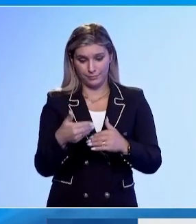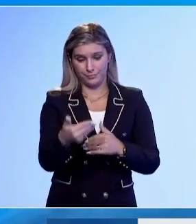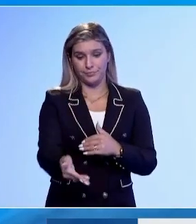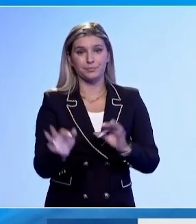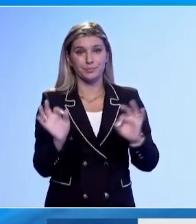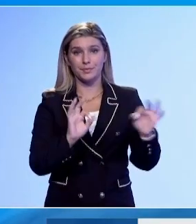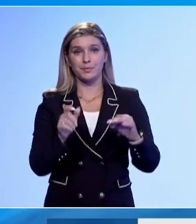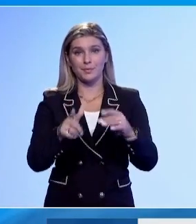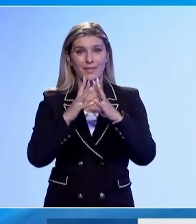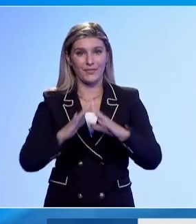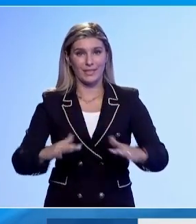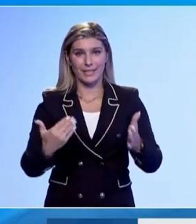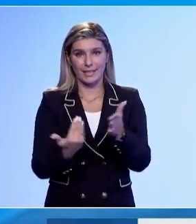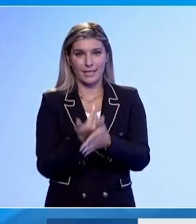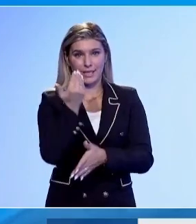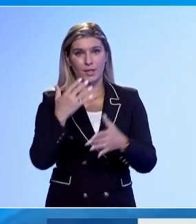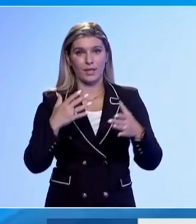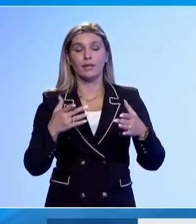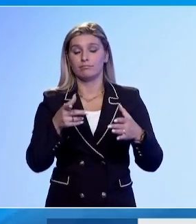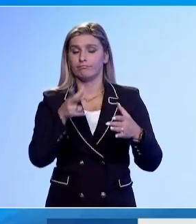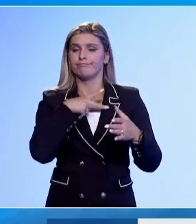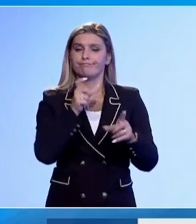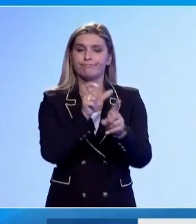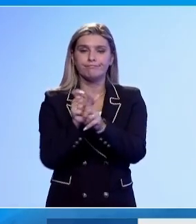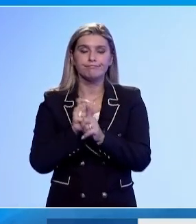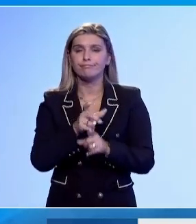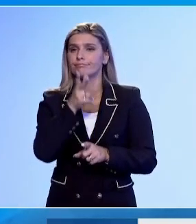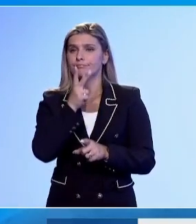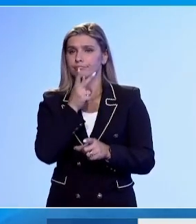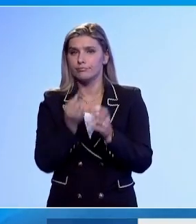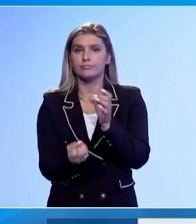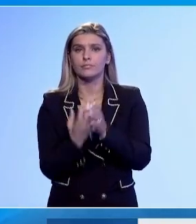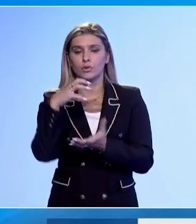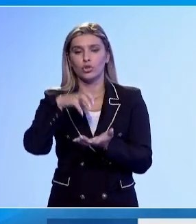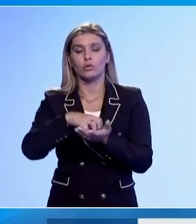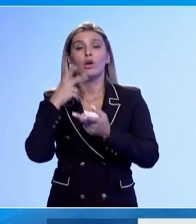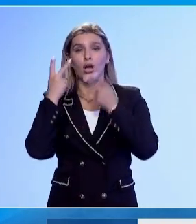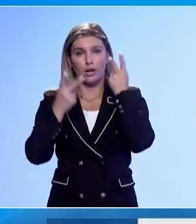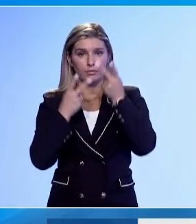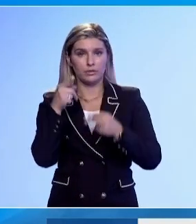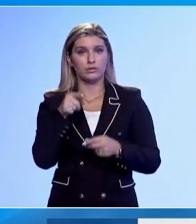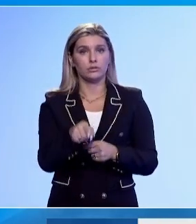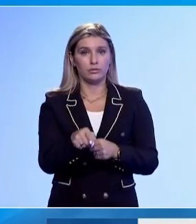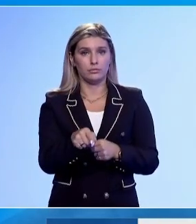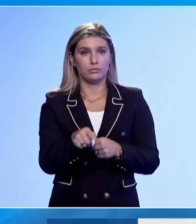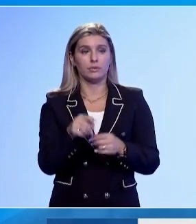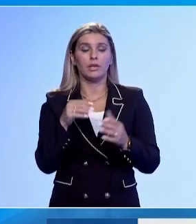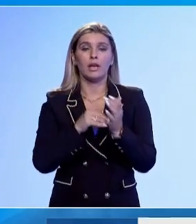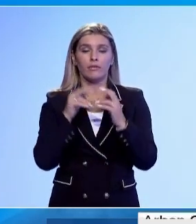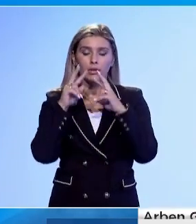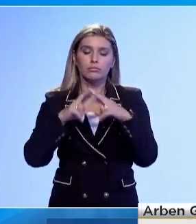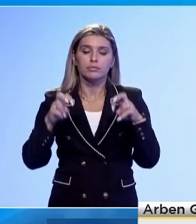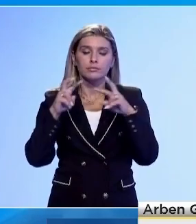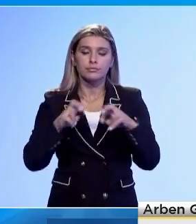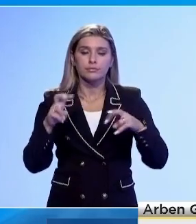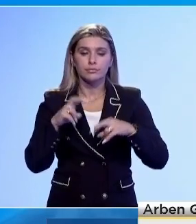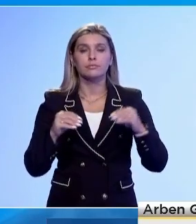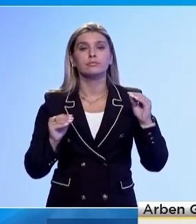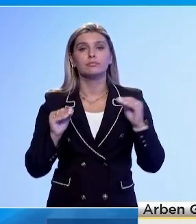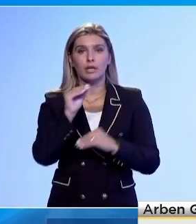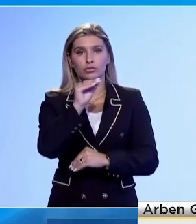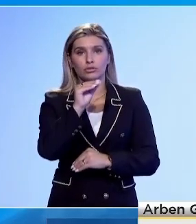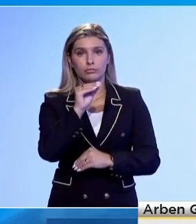Republikës, do të kërkoj të formohet një komision hetimor për të hetuar keqpërdorimet dhe abuzimet e mundshme